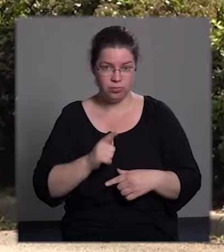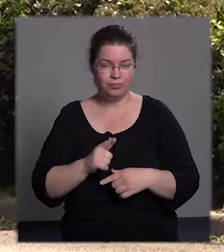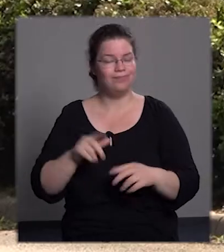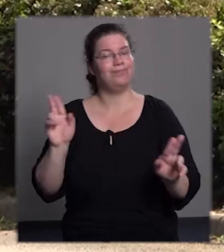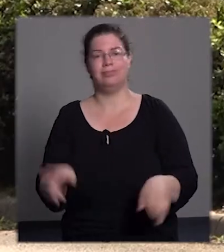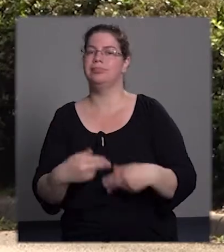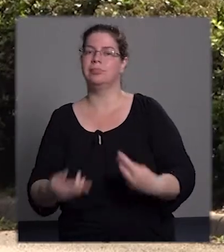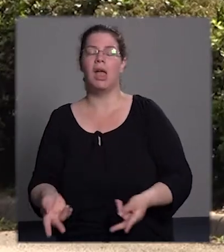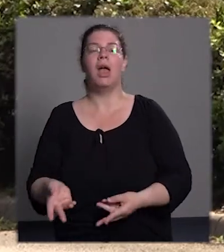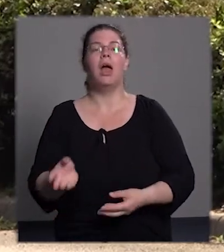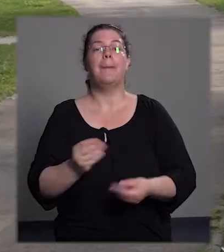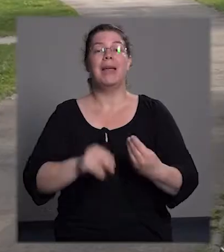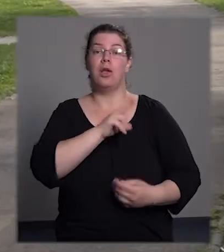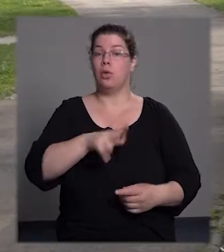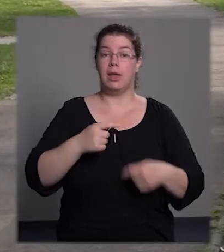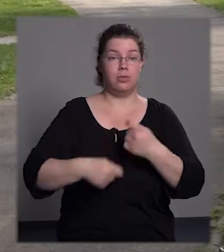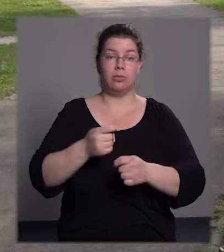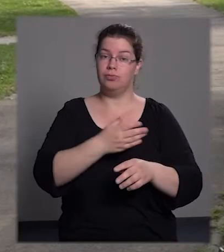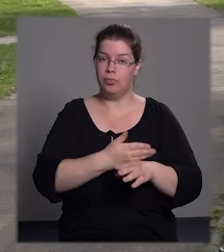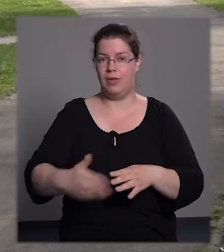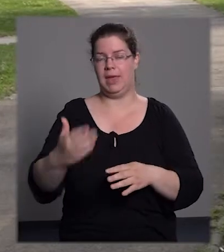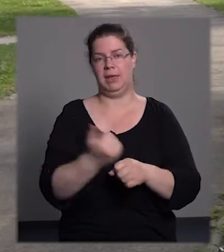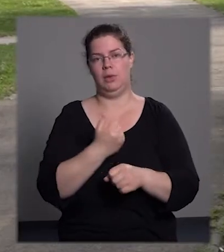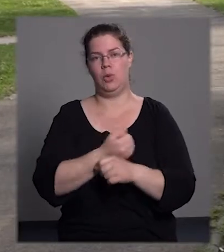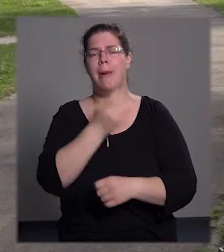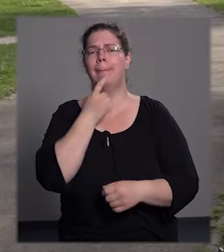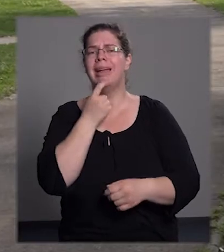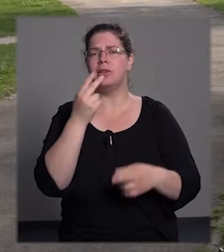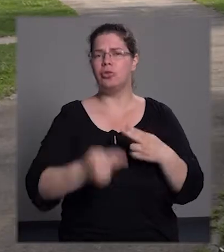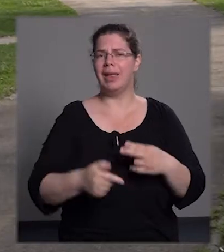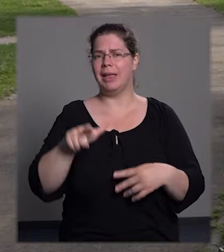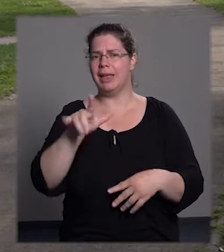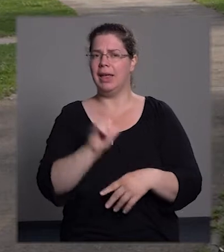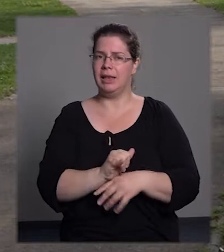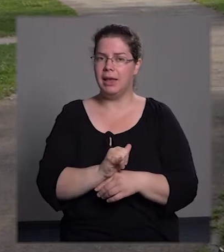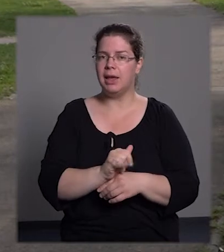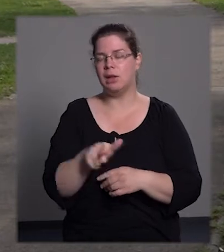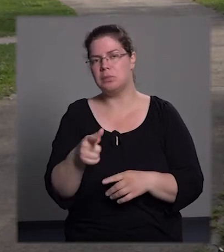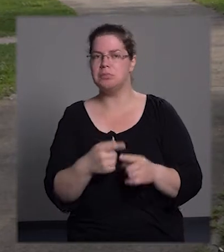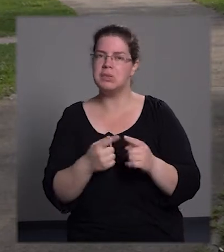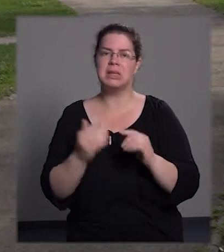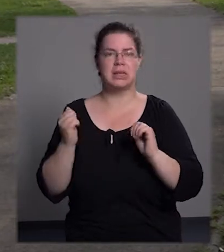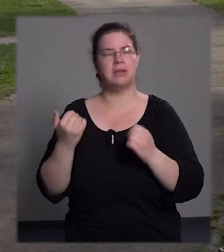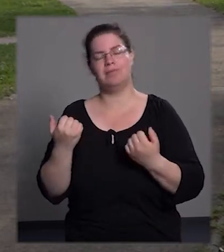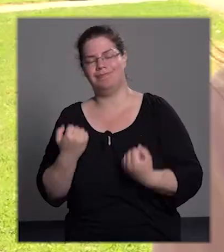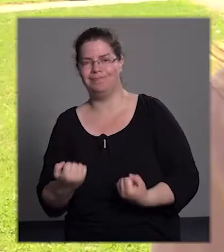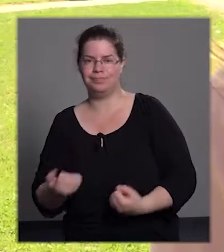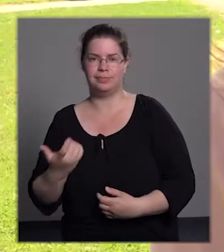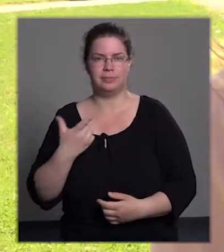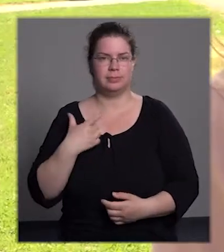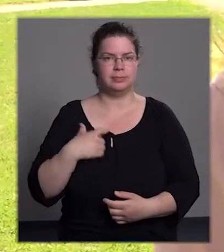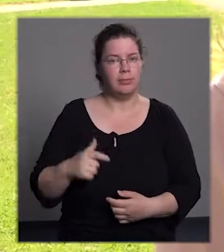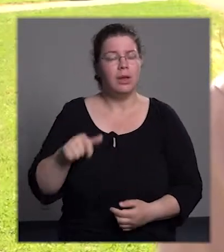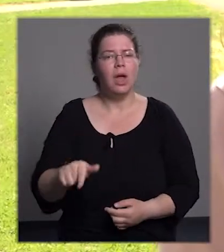szociális foglalkoztató végig dolgozott. A március végi két hét az egy kicsit nehezebb időszak volt. Akkor